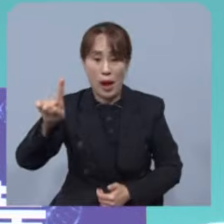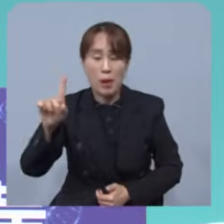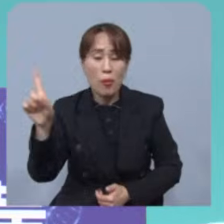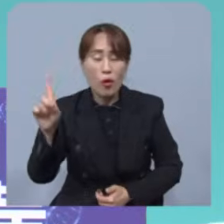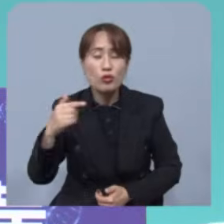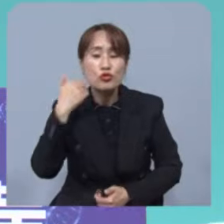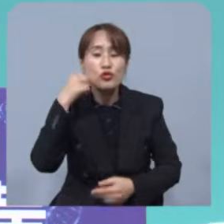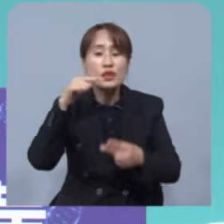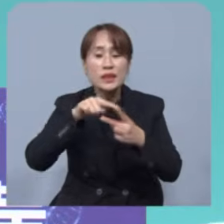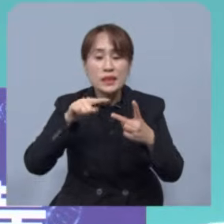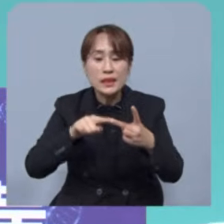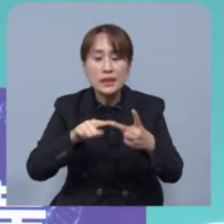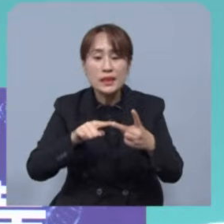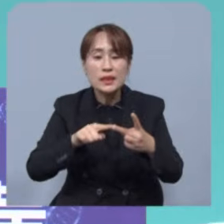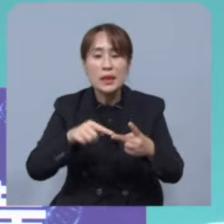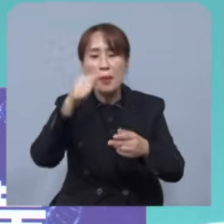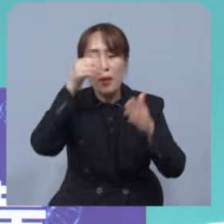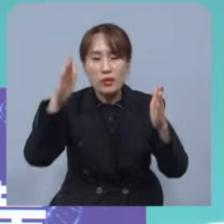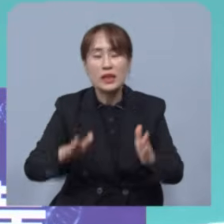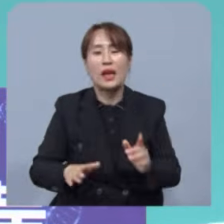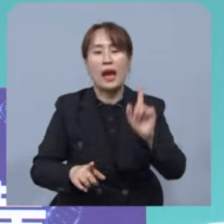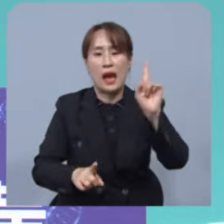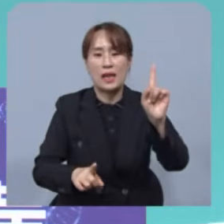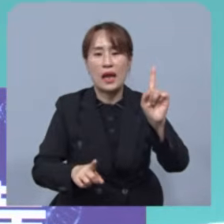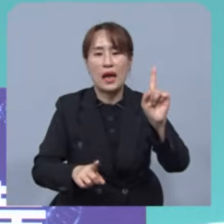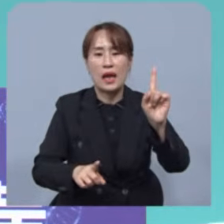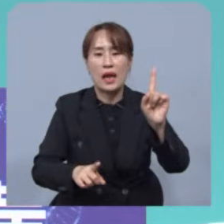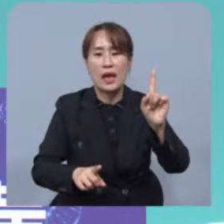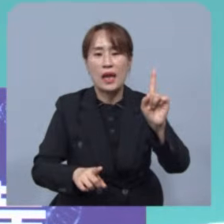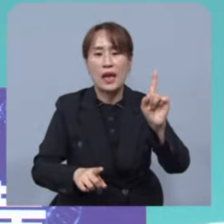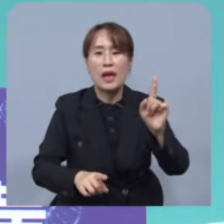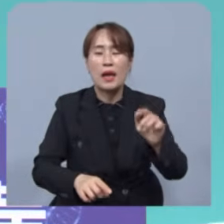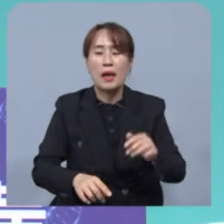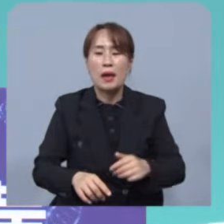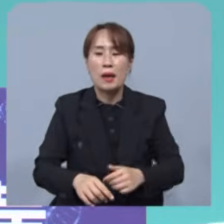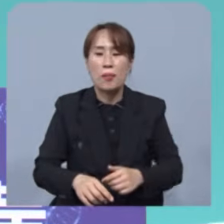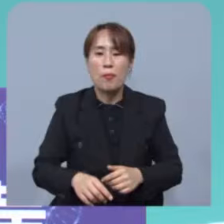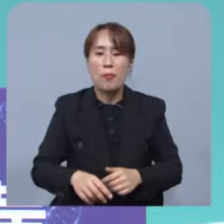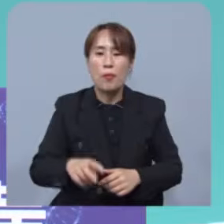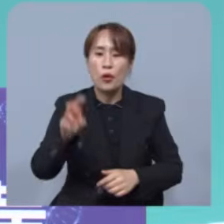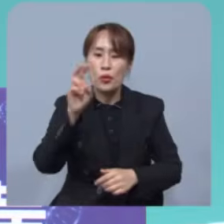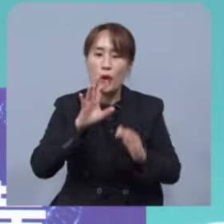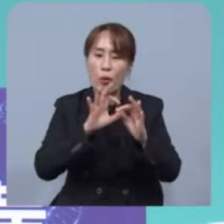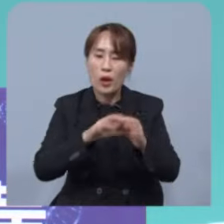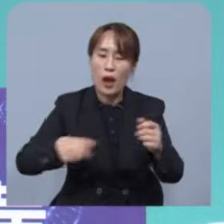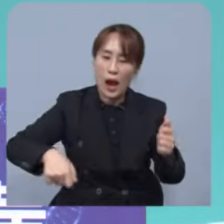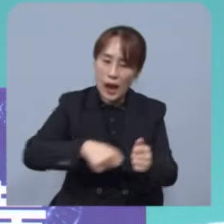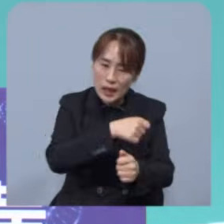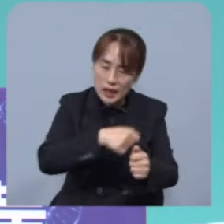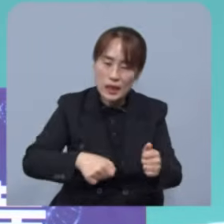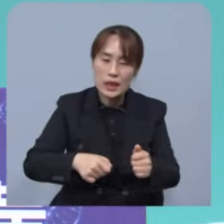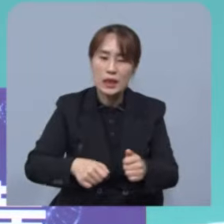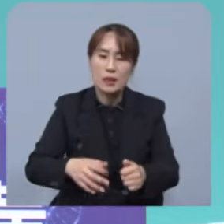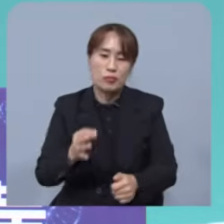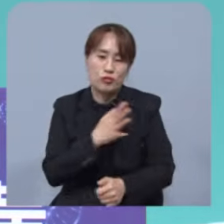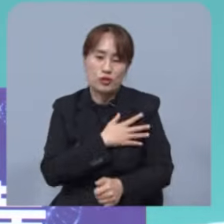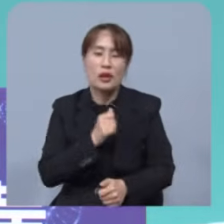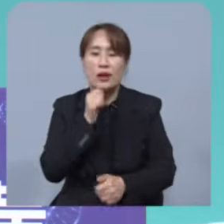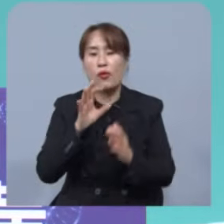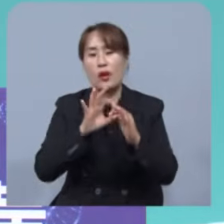누구나 평생 하나의 악기는 한번 다룰 기회를 주자. 가난하든 부자든